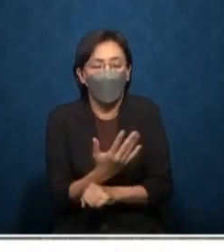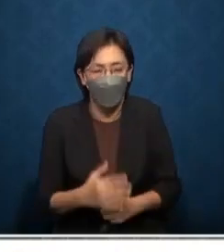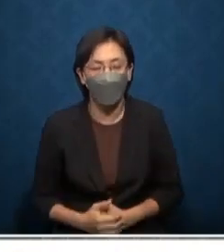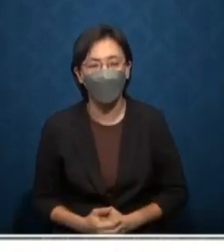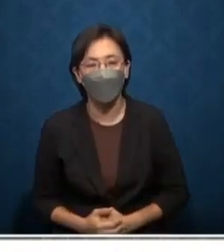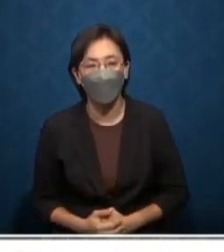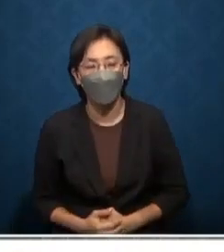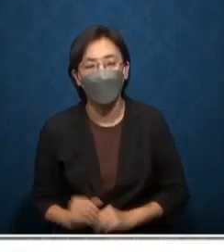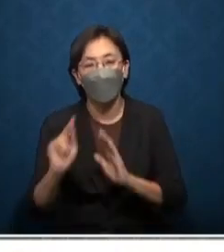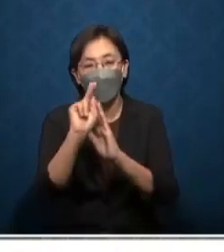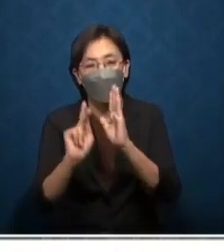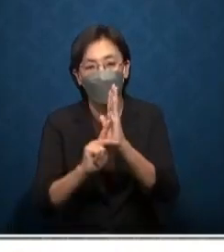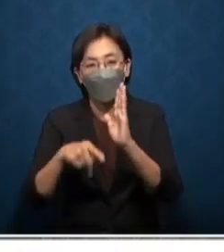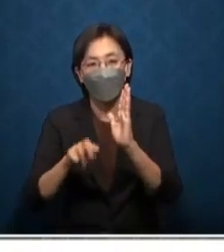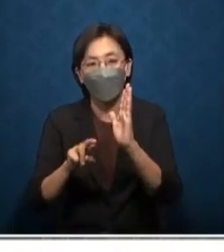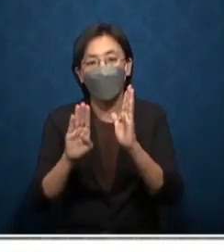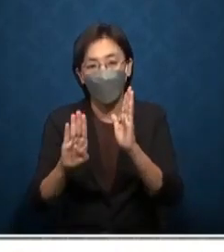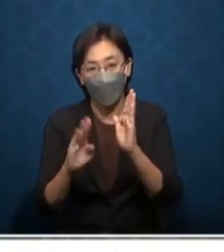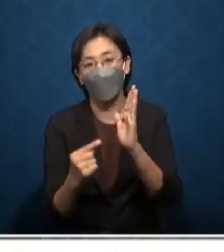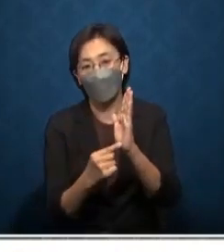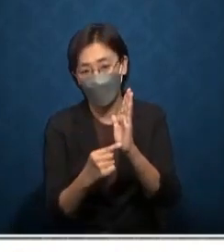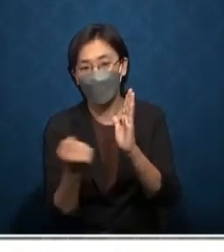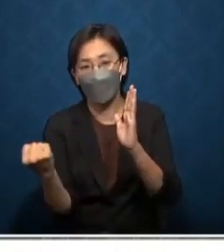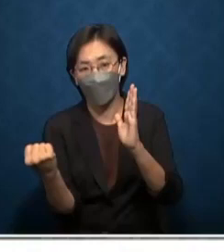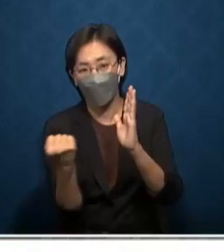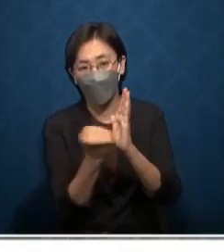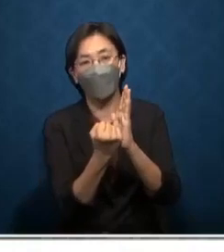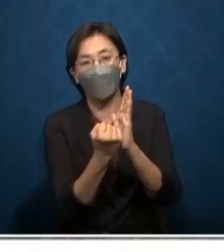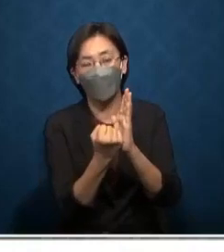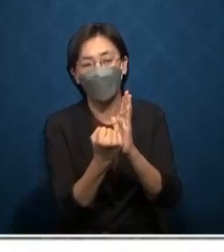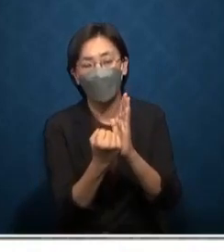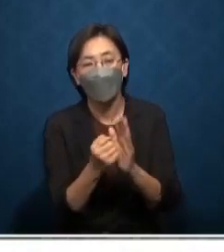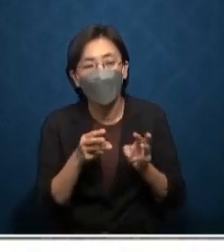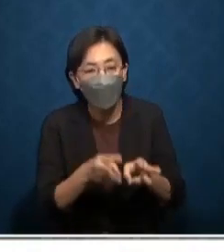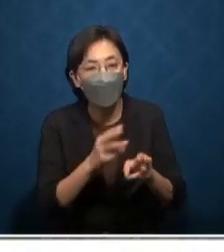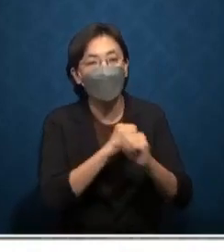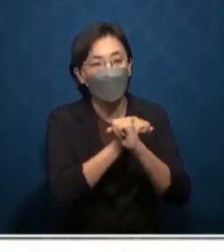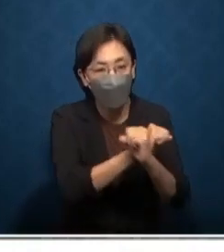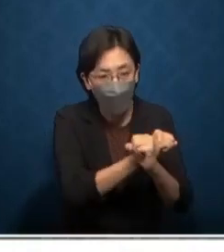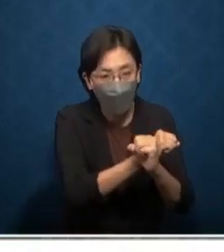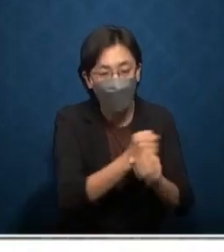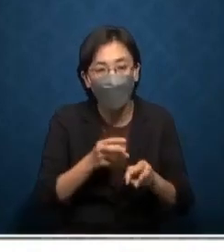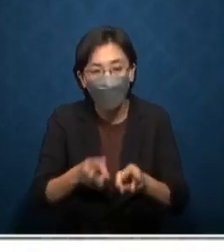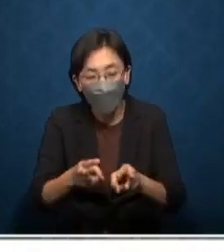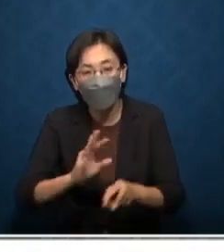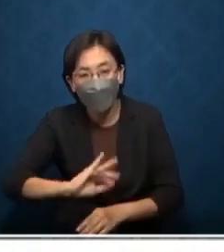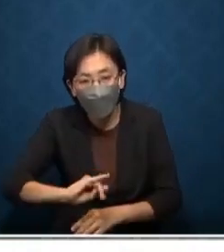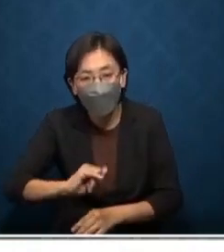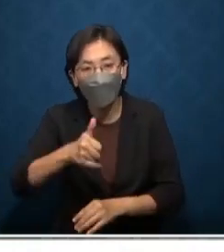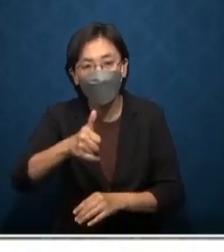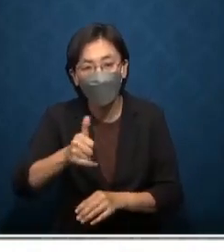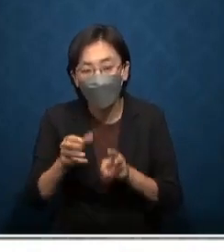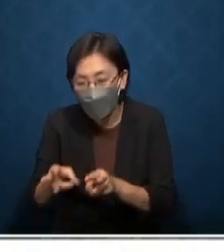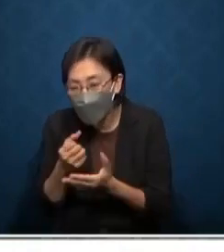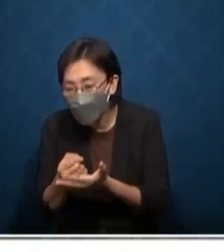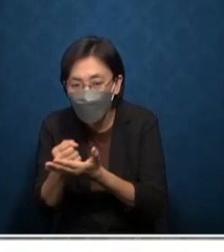แต่พอระบอชบับนี้ออกมานั้นมีทั้งมาตรการป้องกัน มาตรการฝื้นฟู มาตรการเยี่ยวย